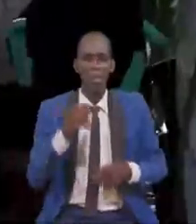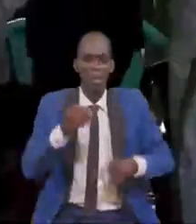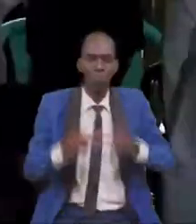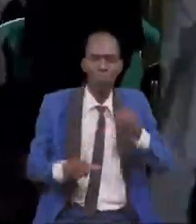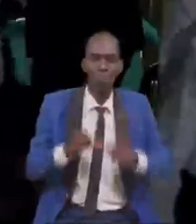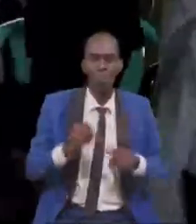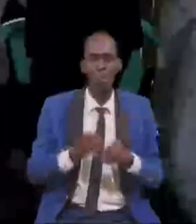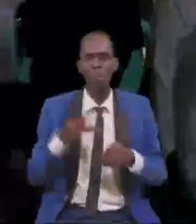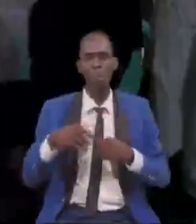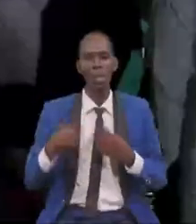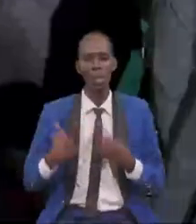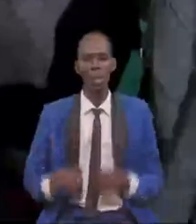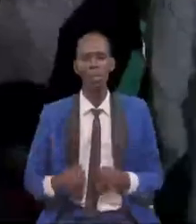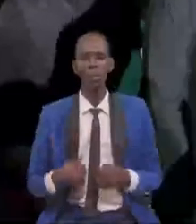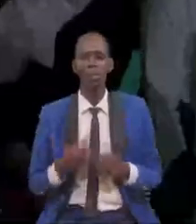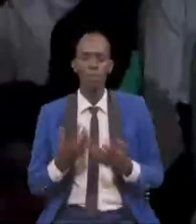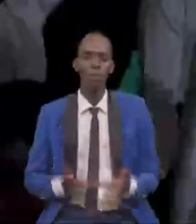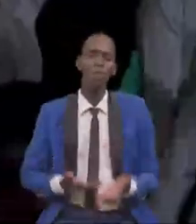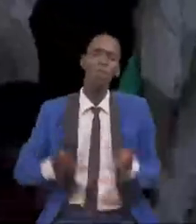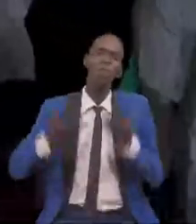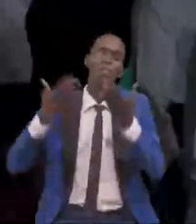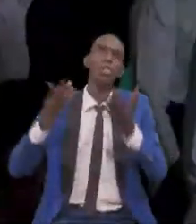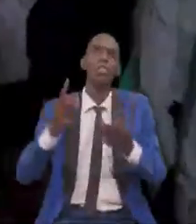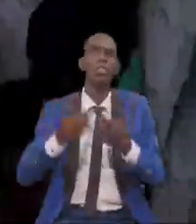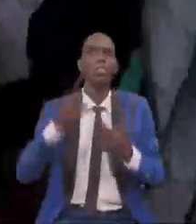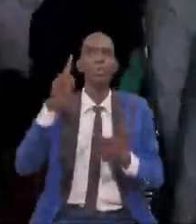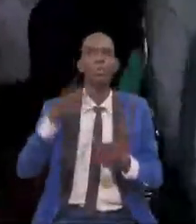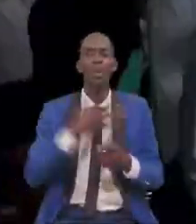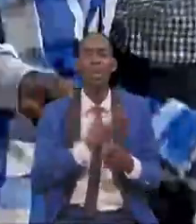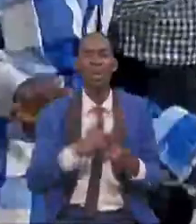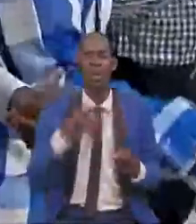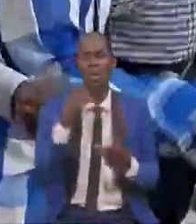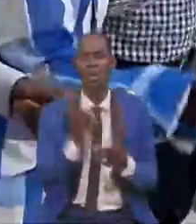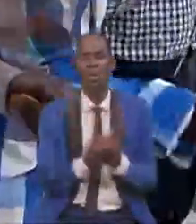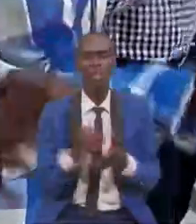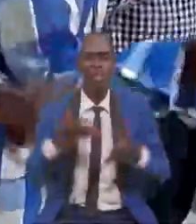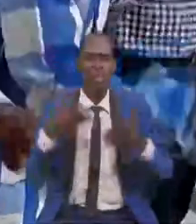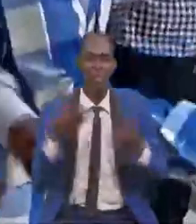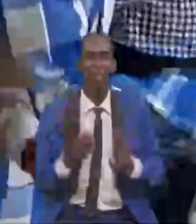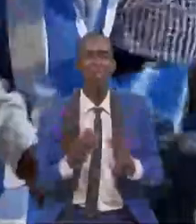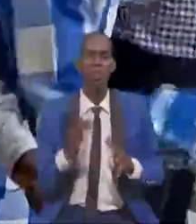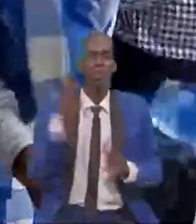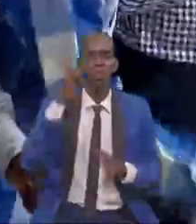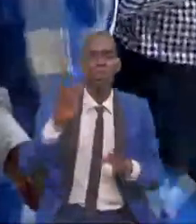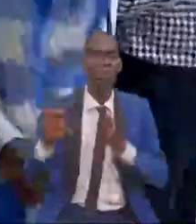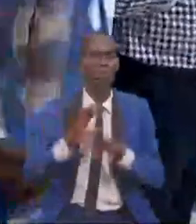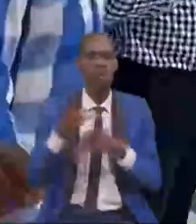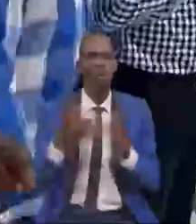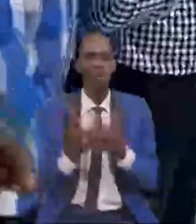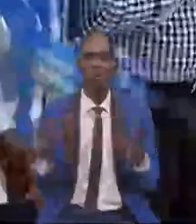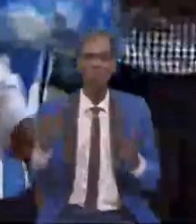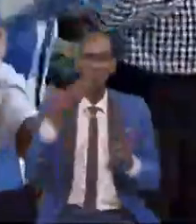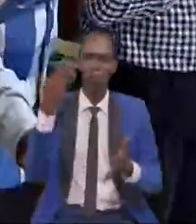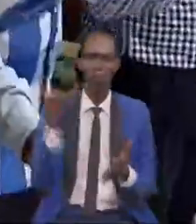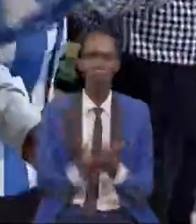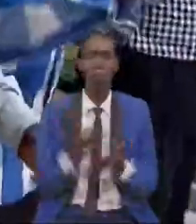cœur, l'incrédulité dans le cœur, présentez tout cela au Seigneur, qu'il fasse tout à merveille dans votre vie, qu'il ôte